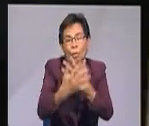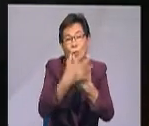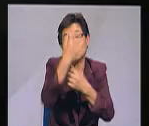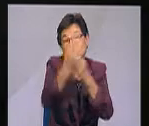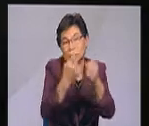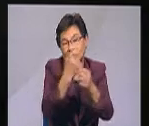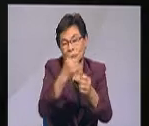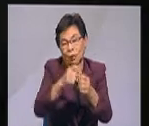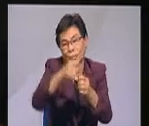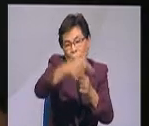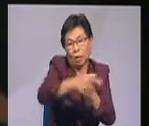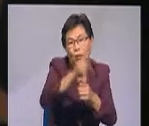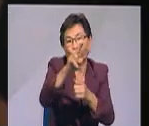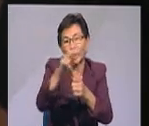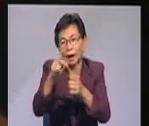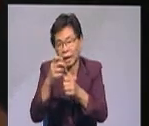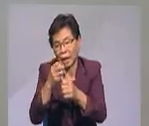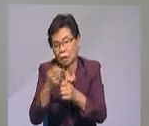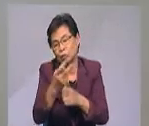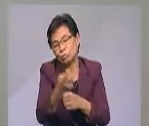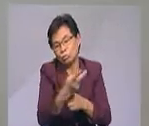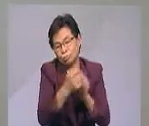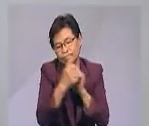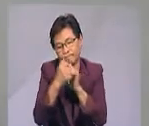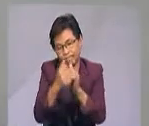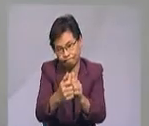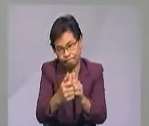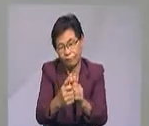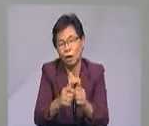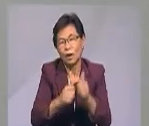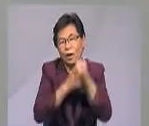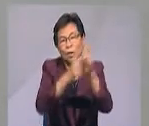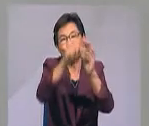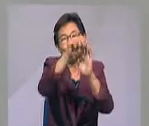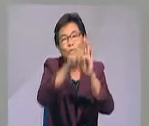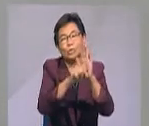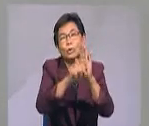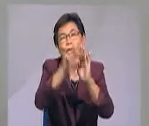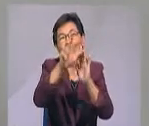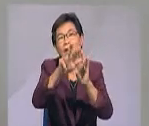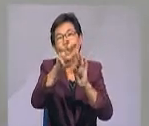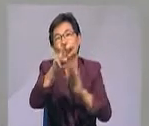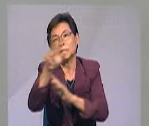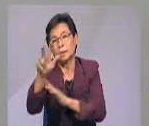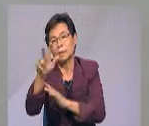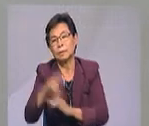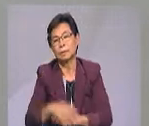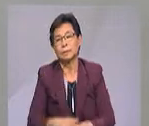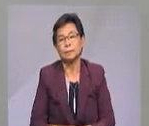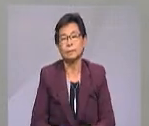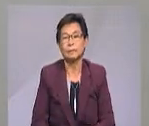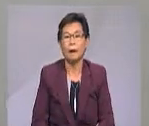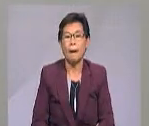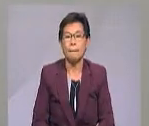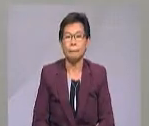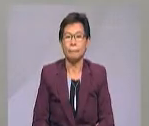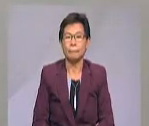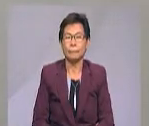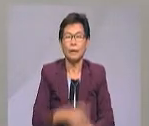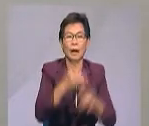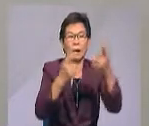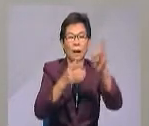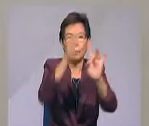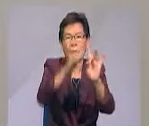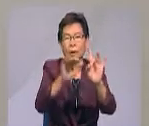atau denda r2000 atau kedua-duanya mengikut seksyen 323 kanun keseksaan 18